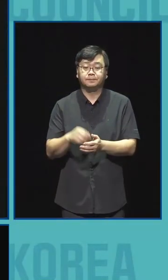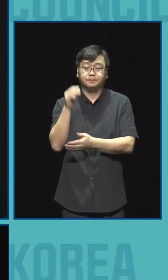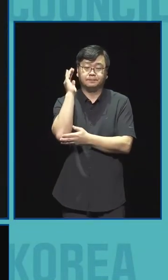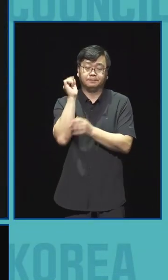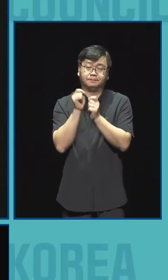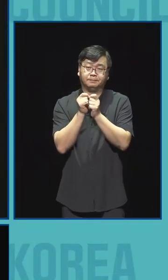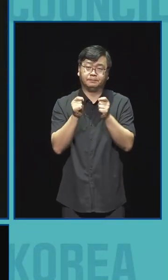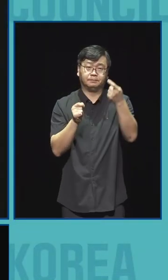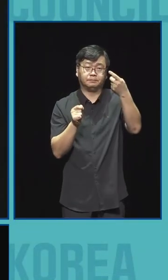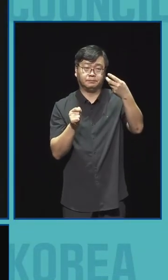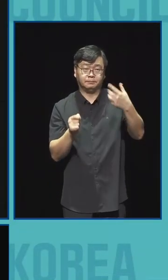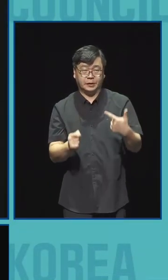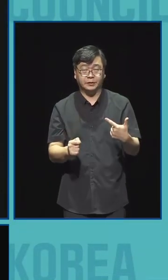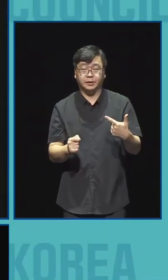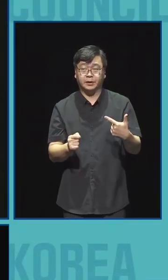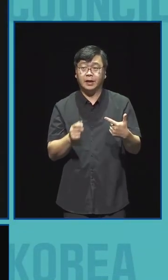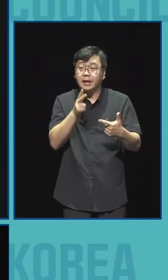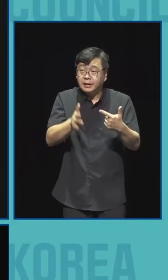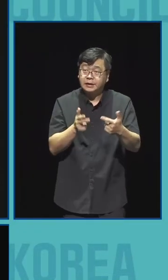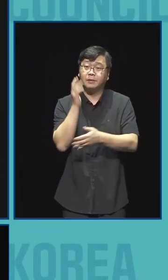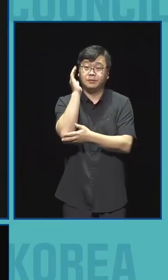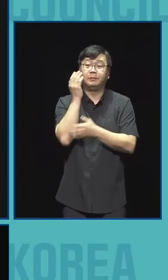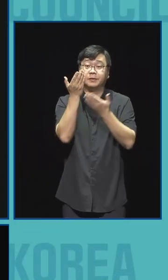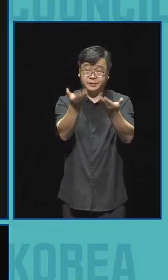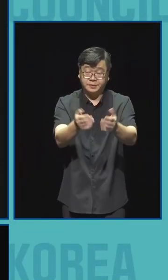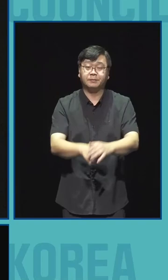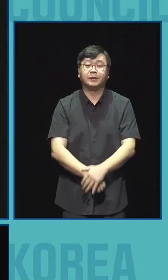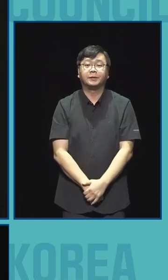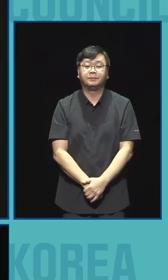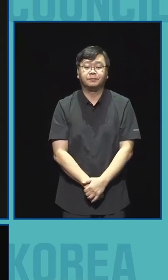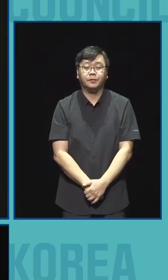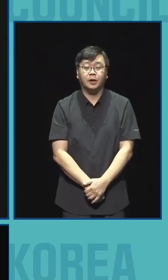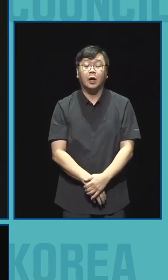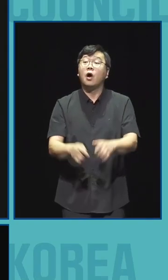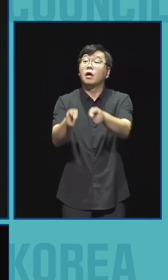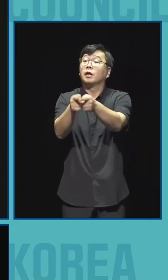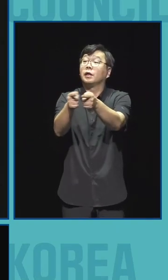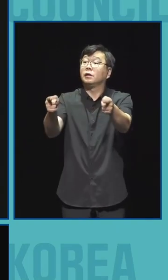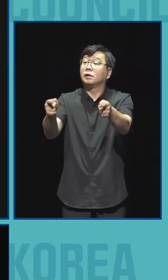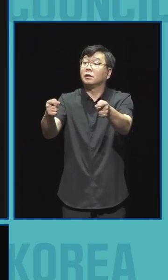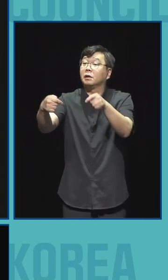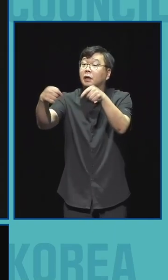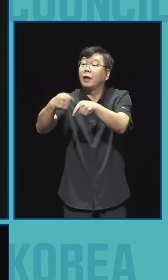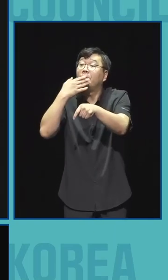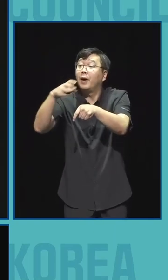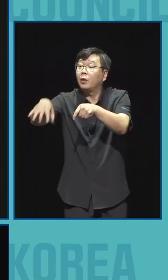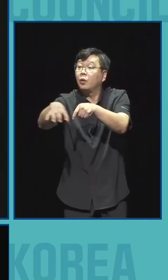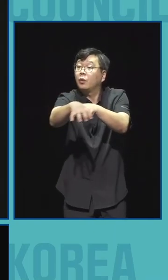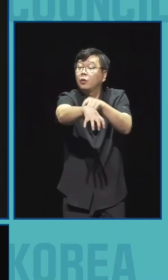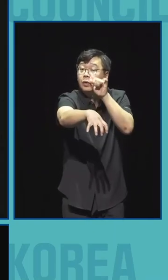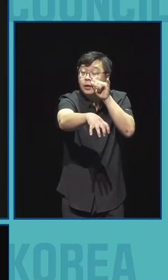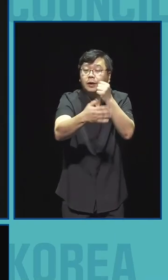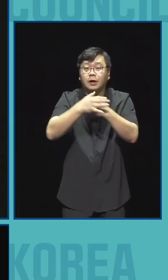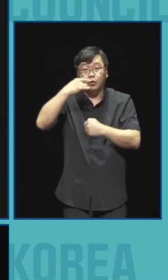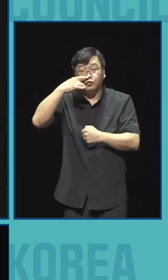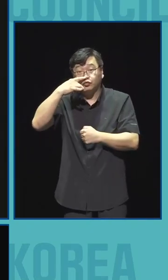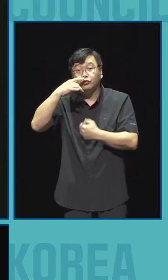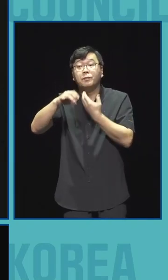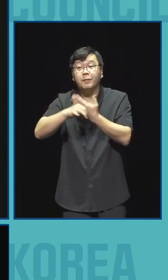긴 6개의 사업들 설명 들으시느라고 수고 많으셨습니다 저희도 1층에 부스 마련되어 있습니다 궁금하신 점